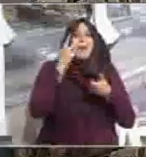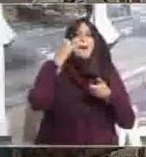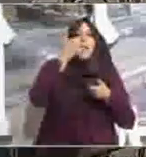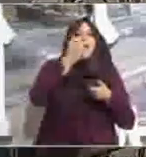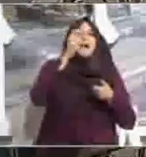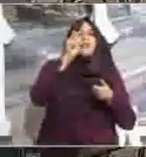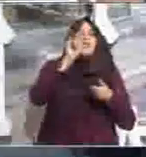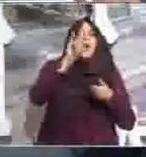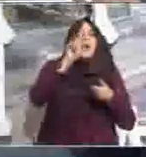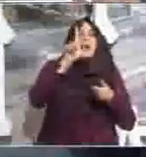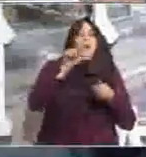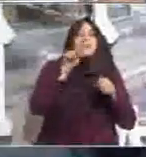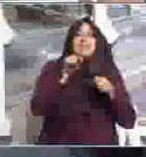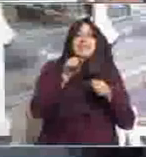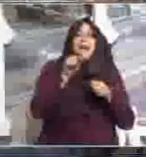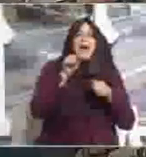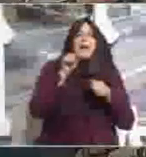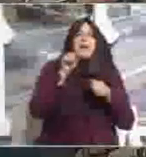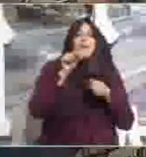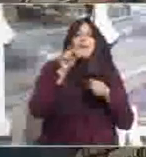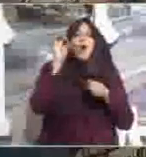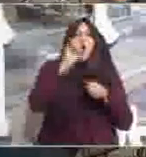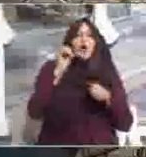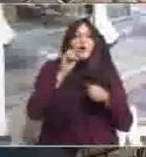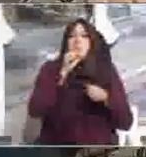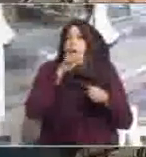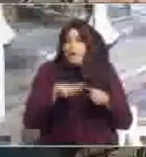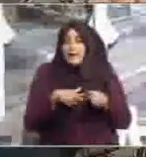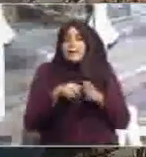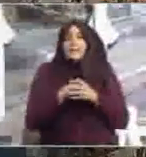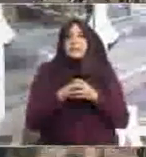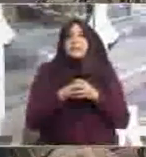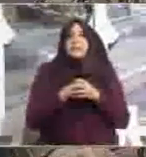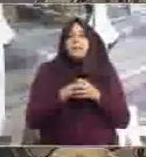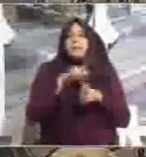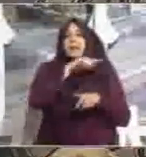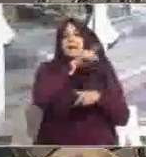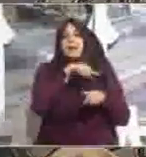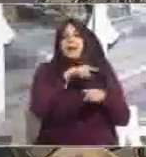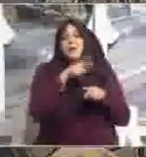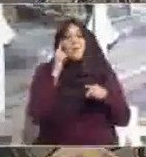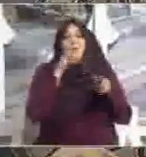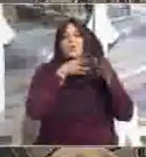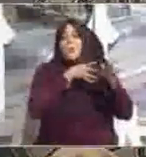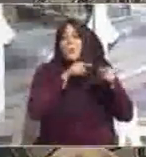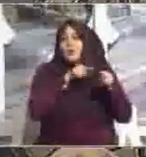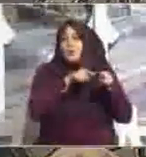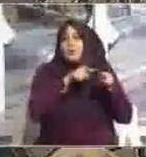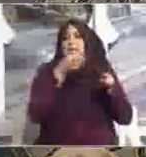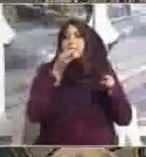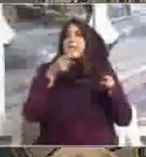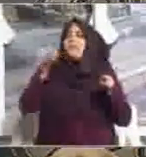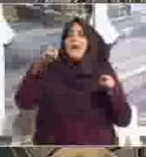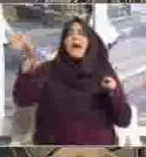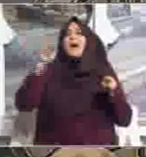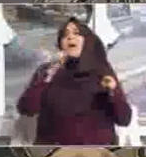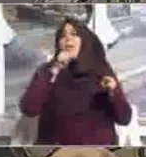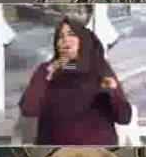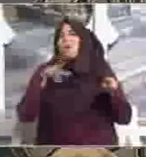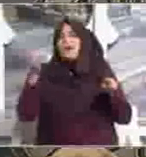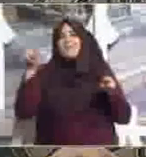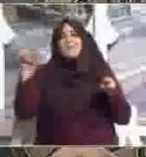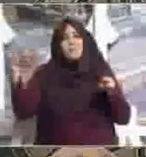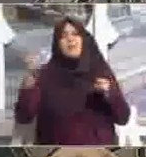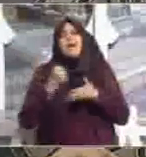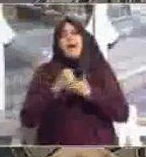هو هو محقور مظلوم، قالوا له روح للسيد هذاك يجيبوا شويه الوقت يعني بالضبط، لانه ضعيف وشوفوا فيه مكان ولا فايده